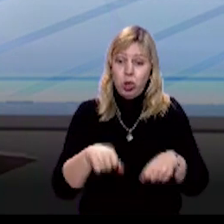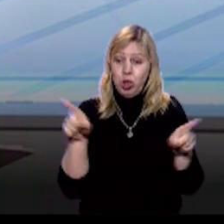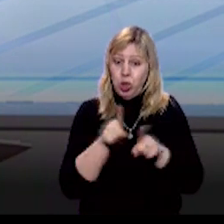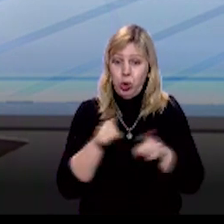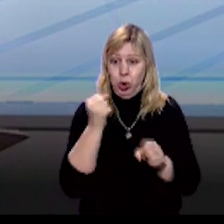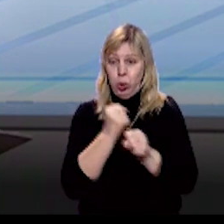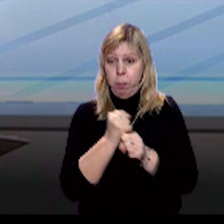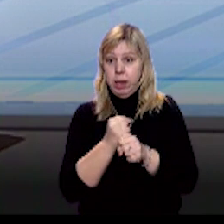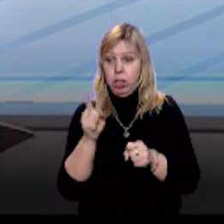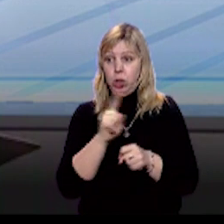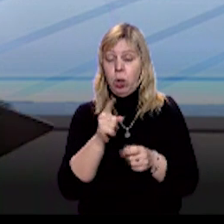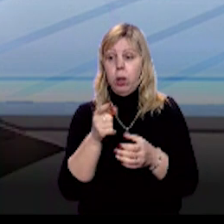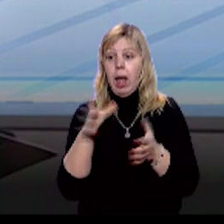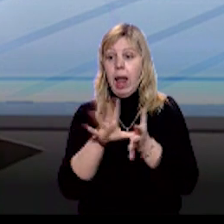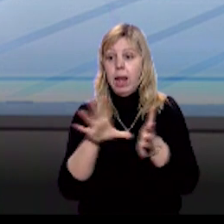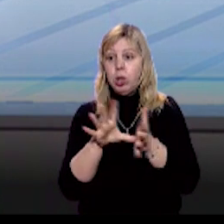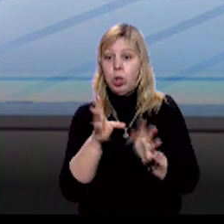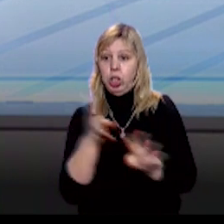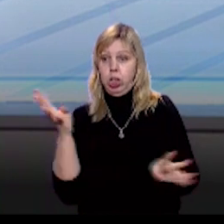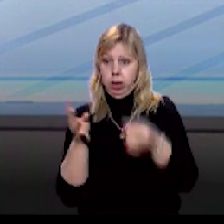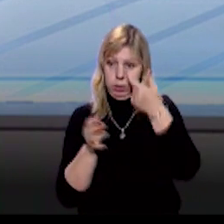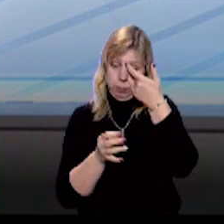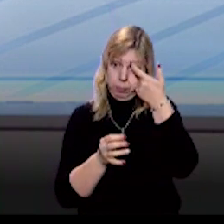уникнути, якщо запровадити електронну чергу?